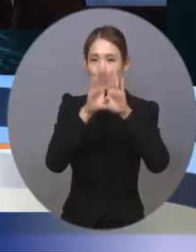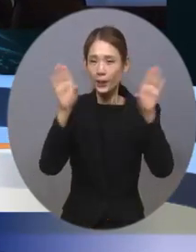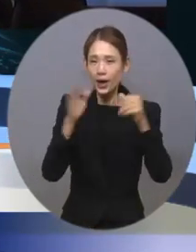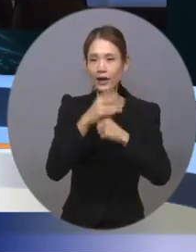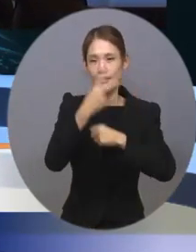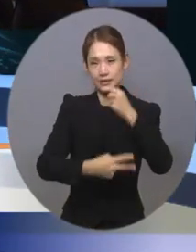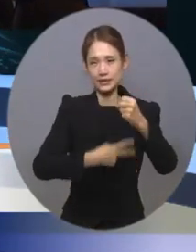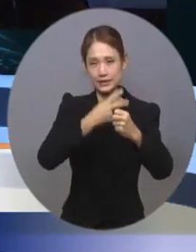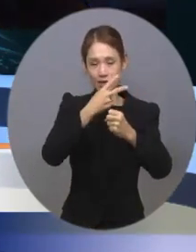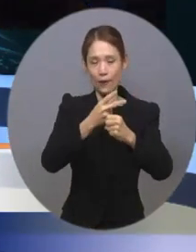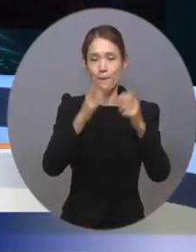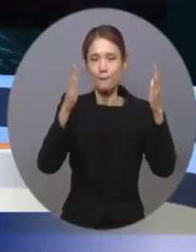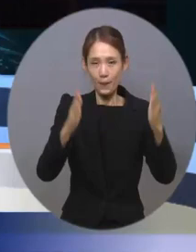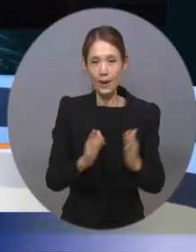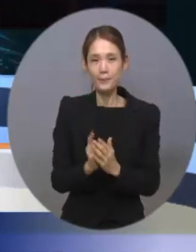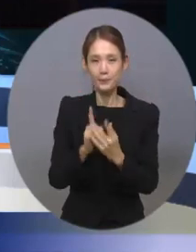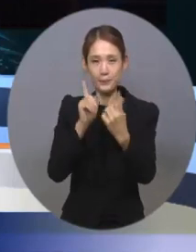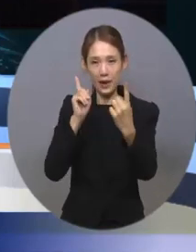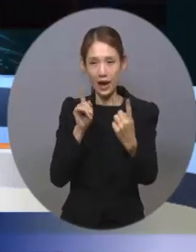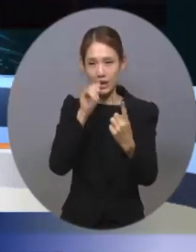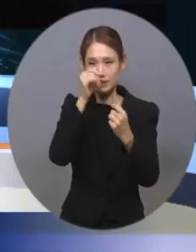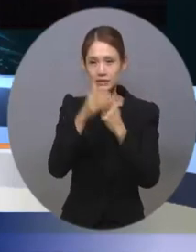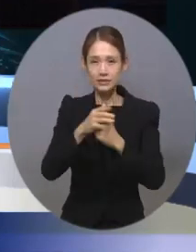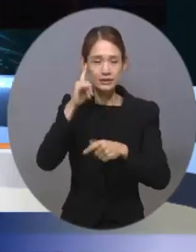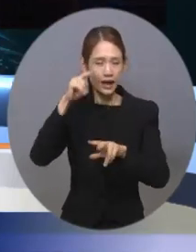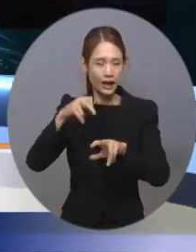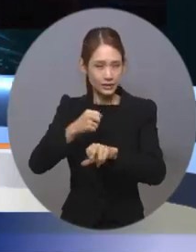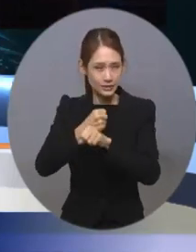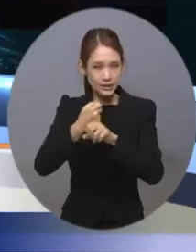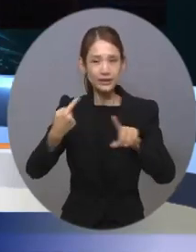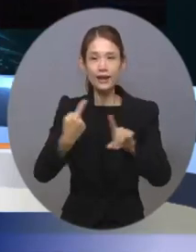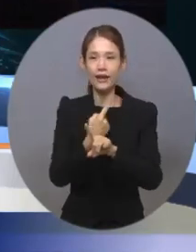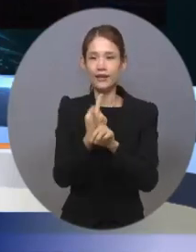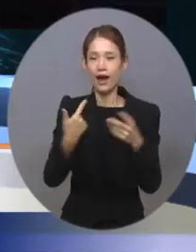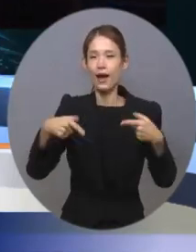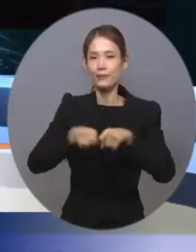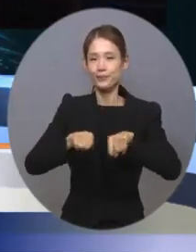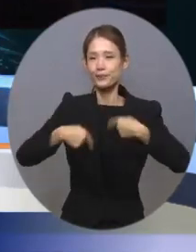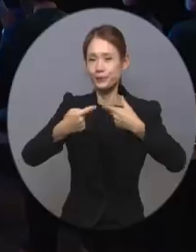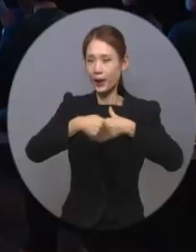열리고 비대면으로 진행됐지만 인식 개선에 함께하는 마음은 같았습니다.